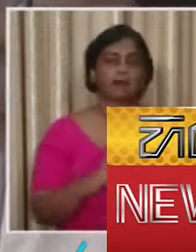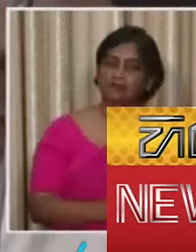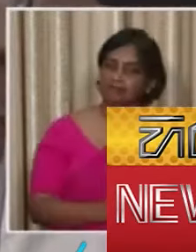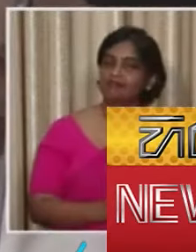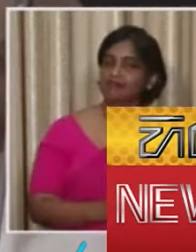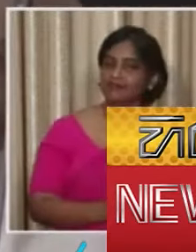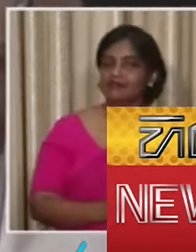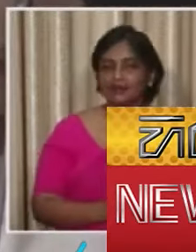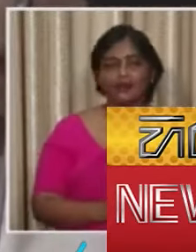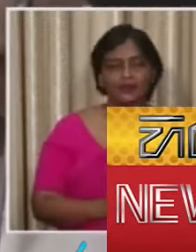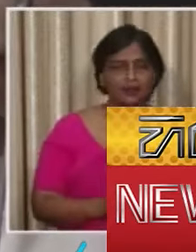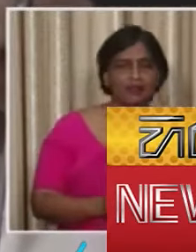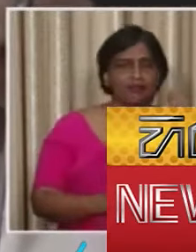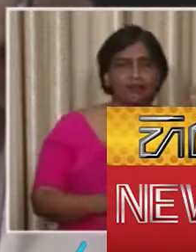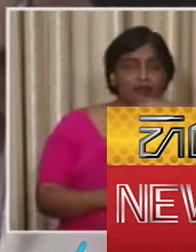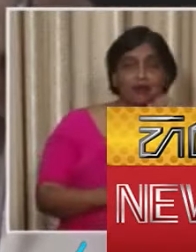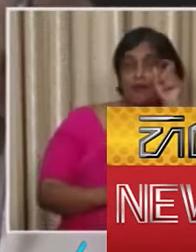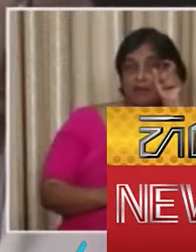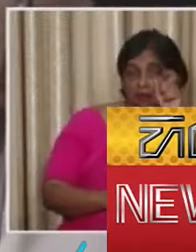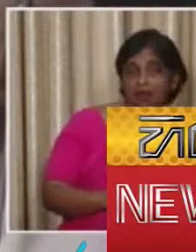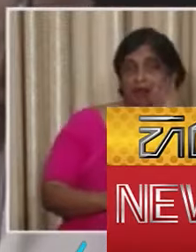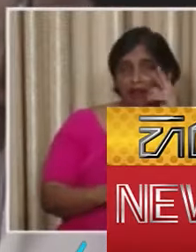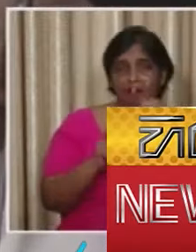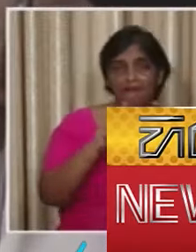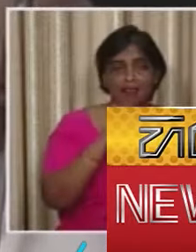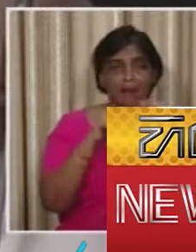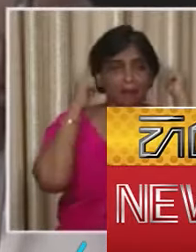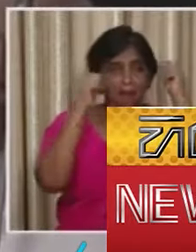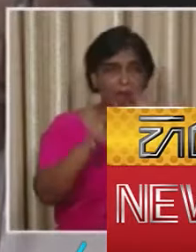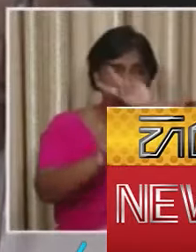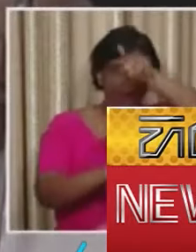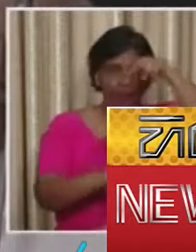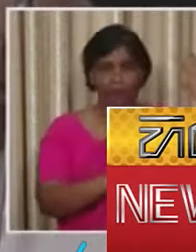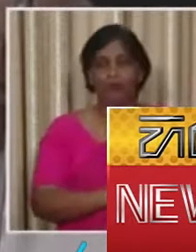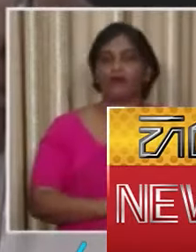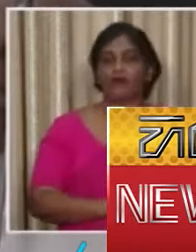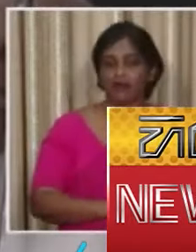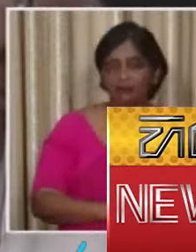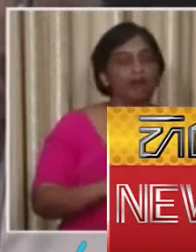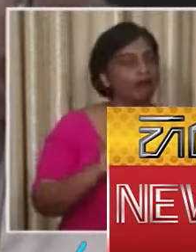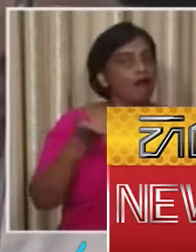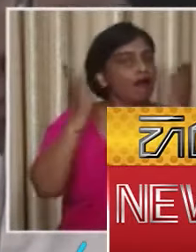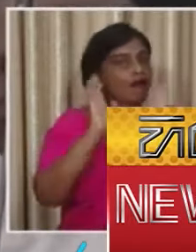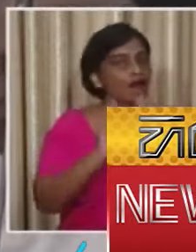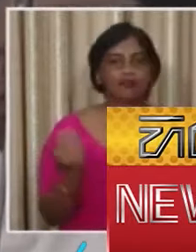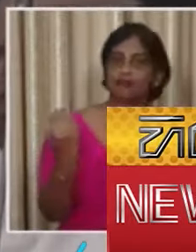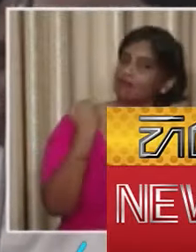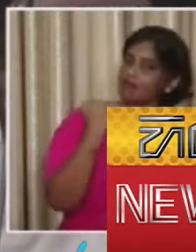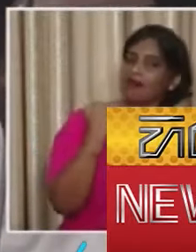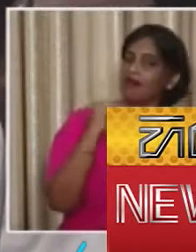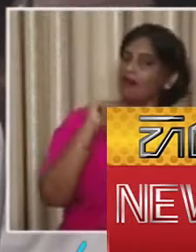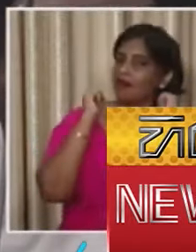කරනවා. හැබැයි හුඟක් දෙනා බලා ඉන්නේ ගෘෂා වැල් පාලමේ පහළට වැටෙයි කියලා. ඒත් අන්තිමේදී ඇය දරුවත්